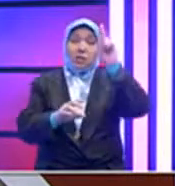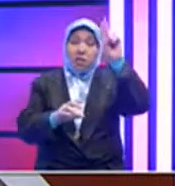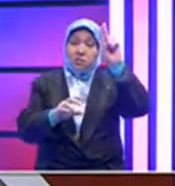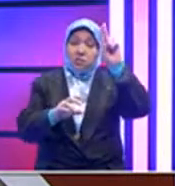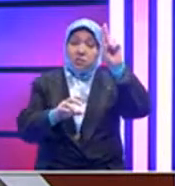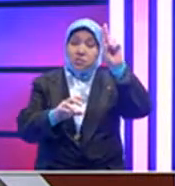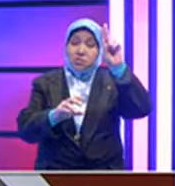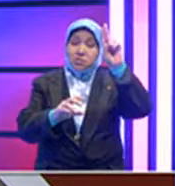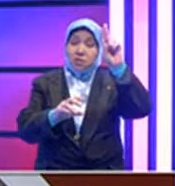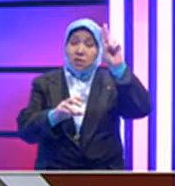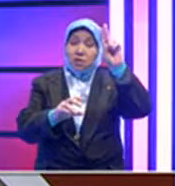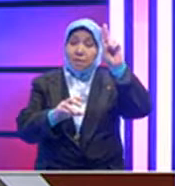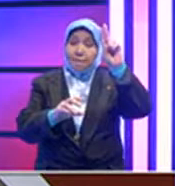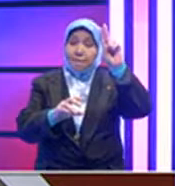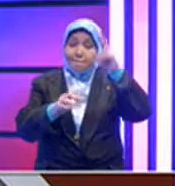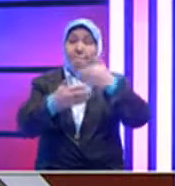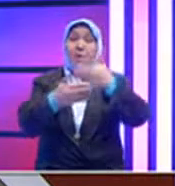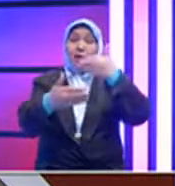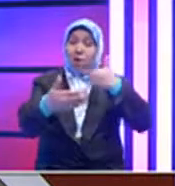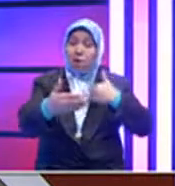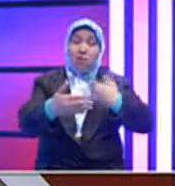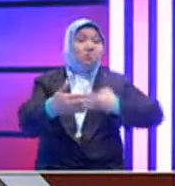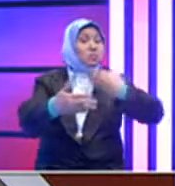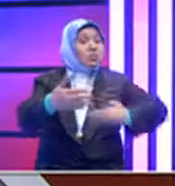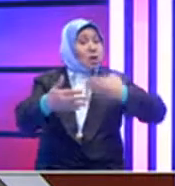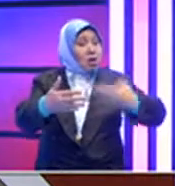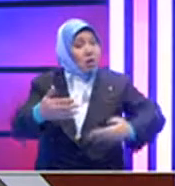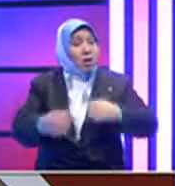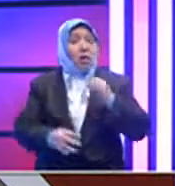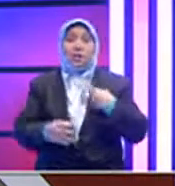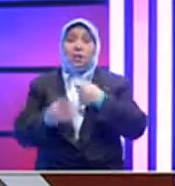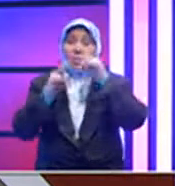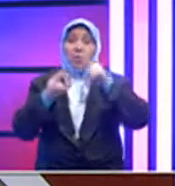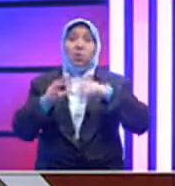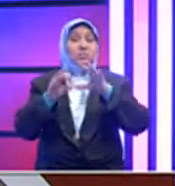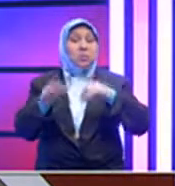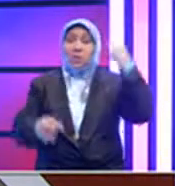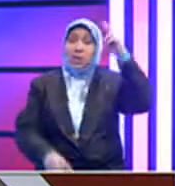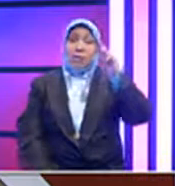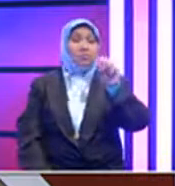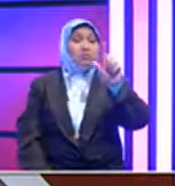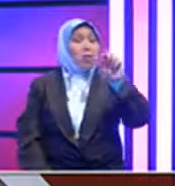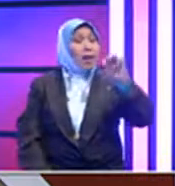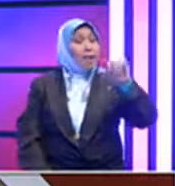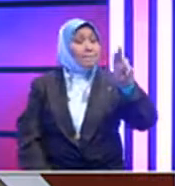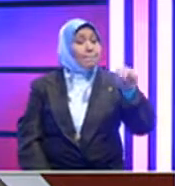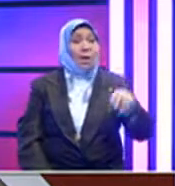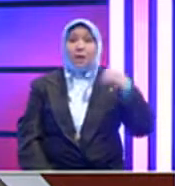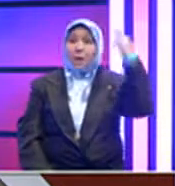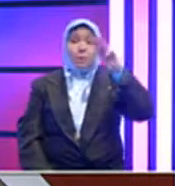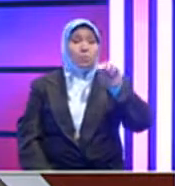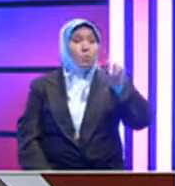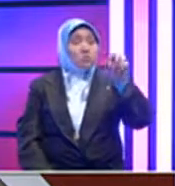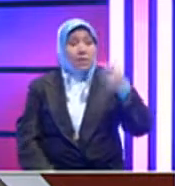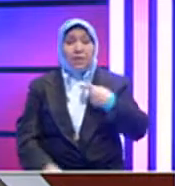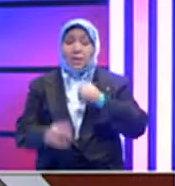ayatnya daripada belakangi lah dari segi sejarahnya kalau kita tengok kisah Nabi Sulaiman kisah Nabi Musa yang akan kita Timur